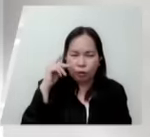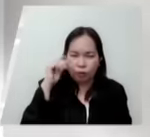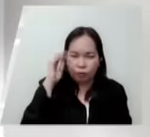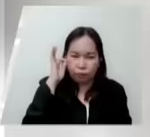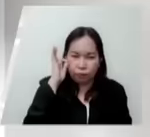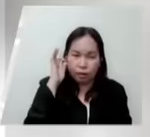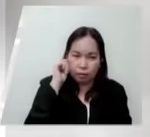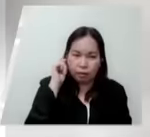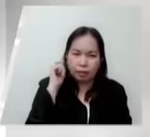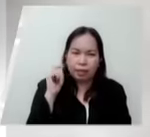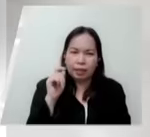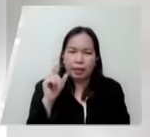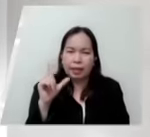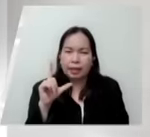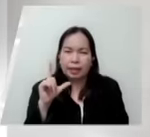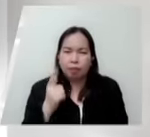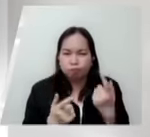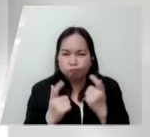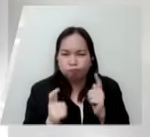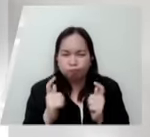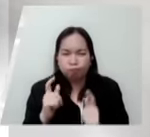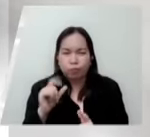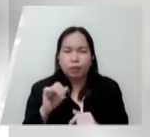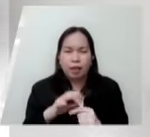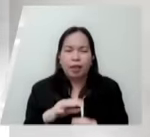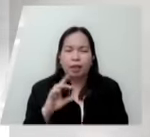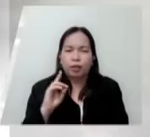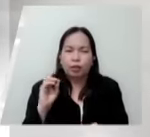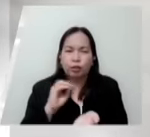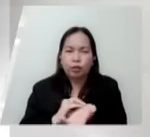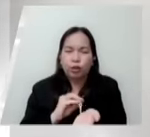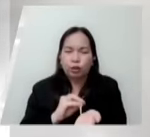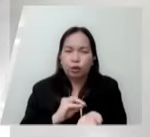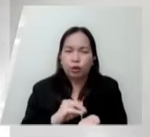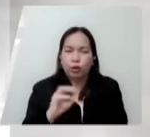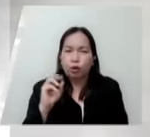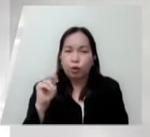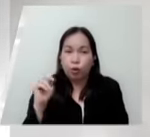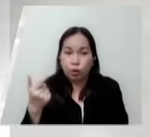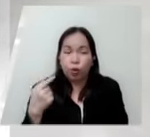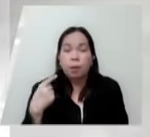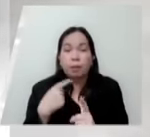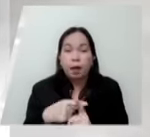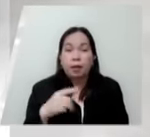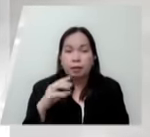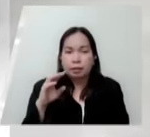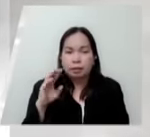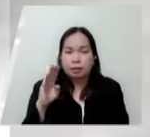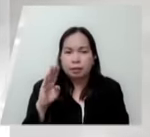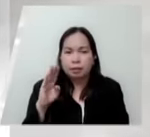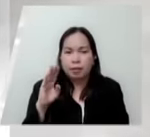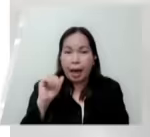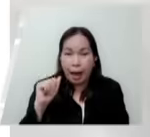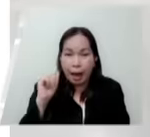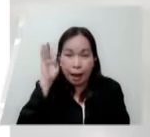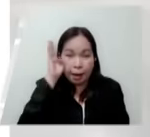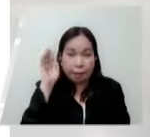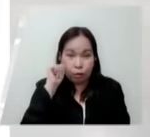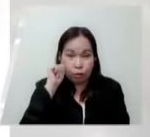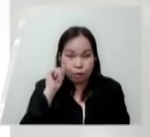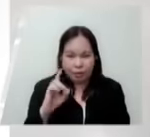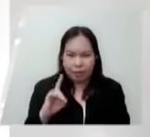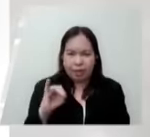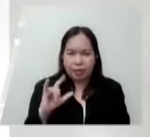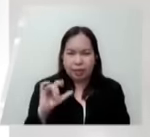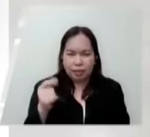Lapid, Dr. Willie Ong at DILG Secretary Benher Abalos. Ilan pang mga dating senador, opisyal ng